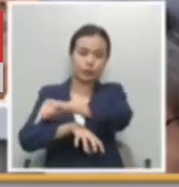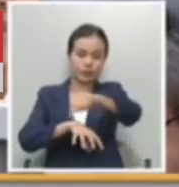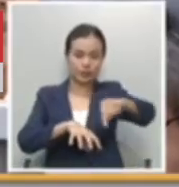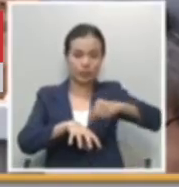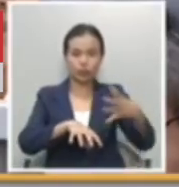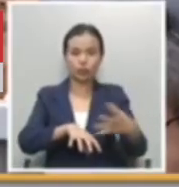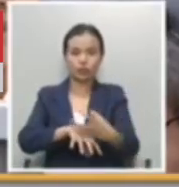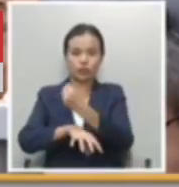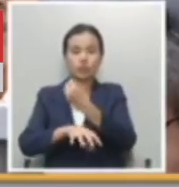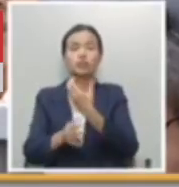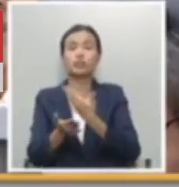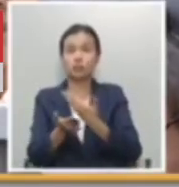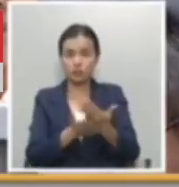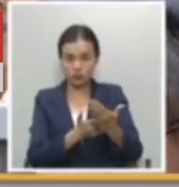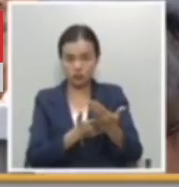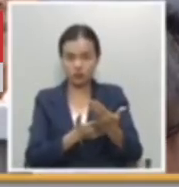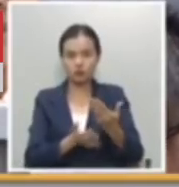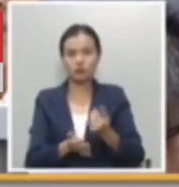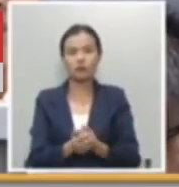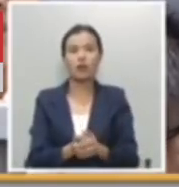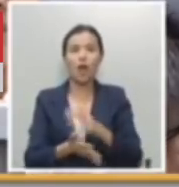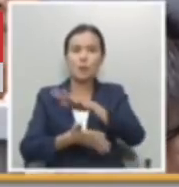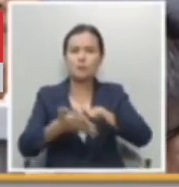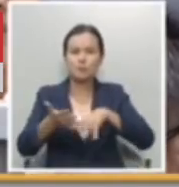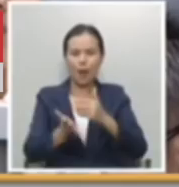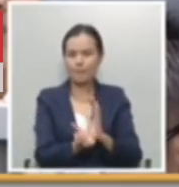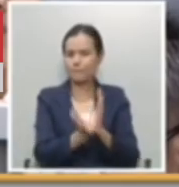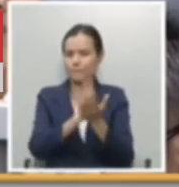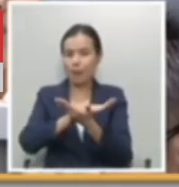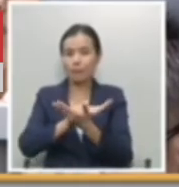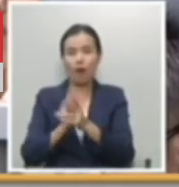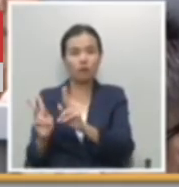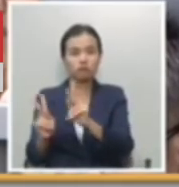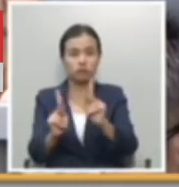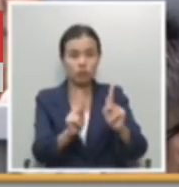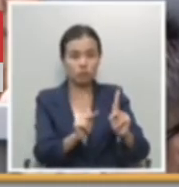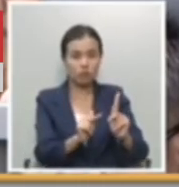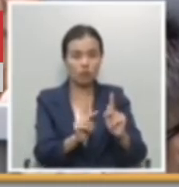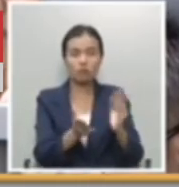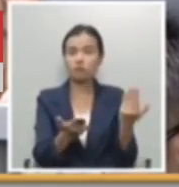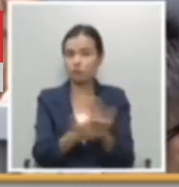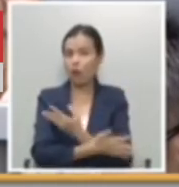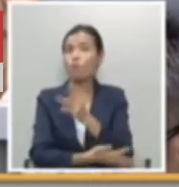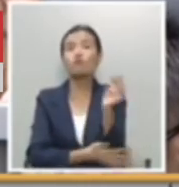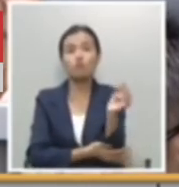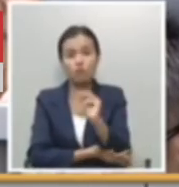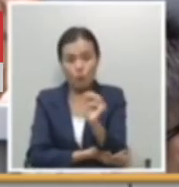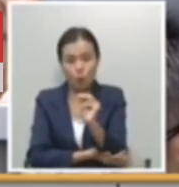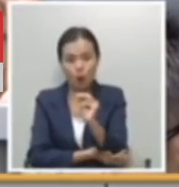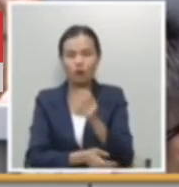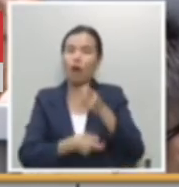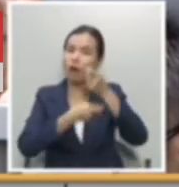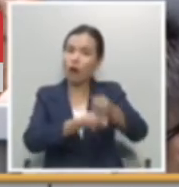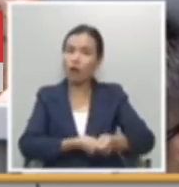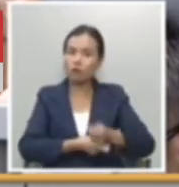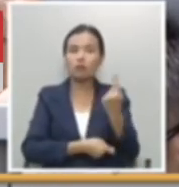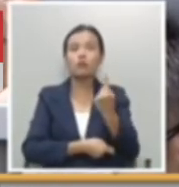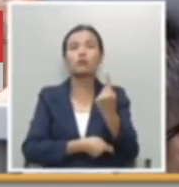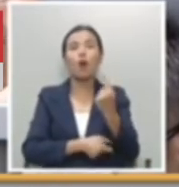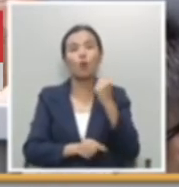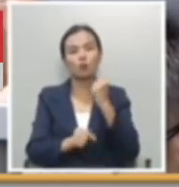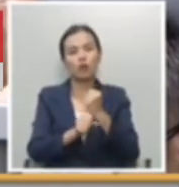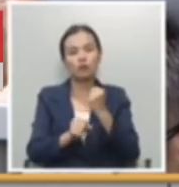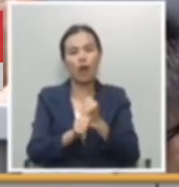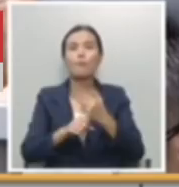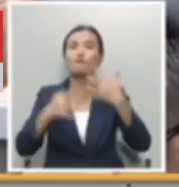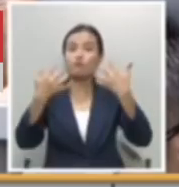แล้วปรากฏว่ายังไงครับปรับผังเมืองใหม่หมดจากสีเขียวเป็นสีม่วงจากที่ให้ทำเกษตรอย่างเดียวให้เป็นนิ